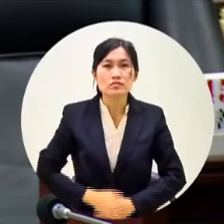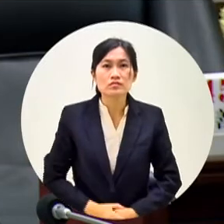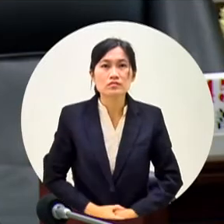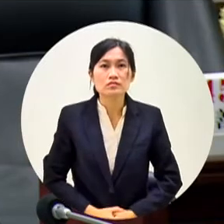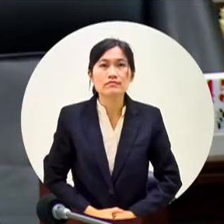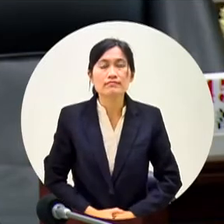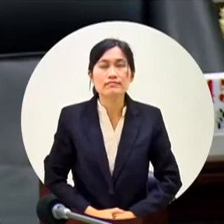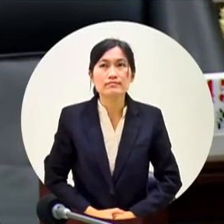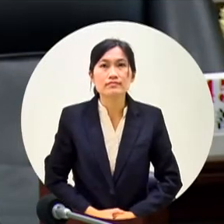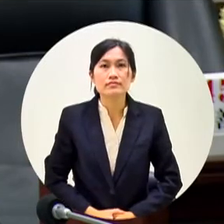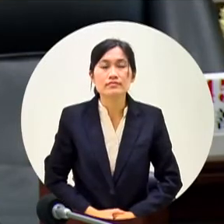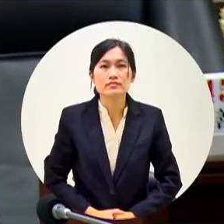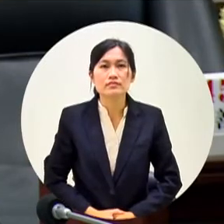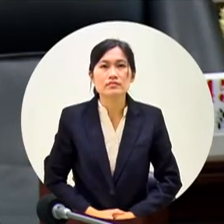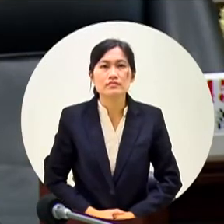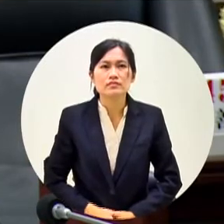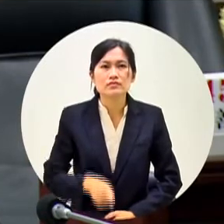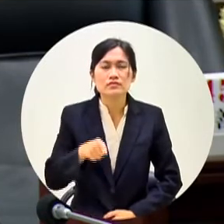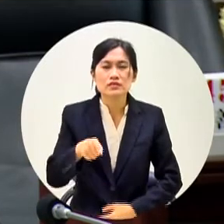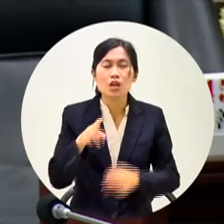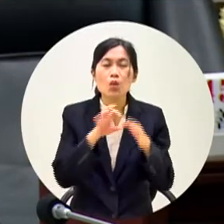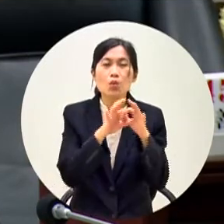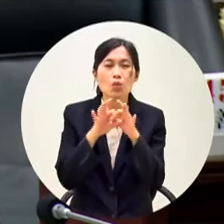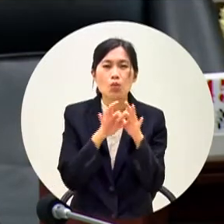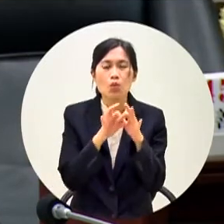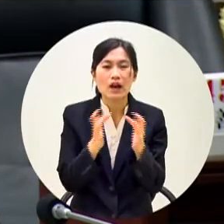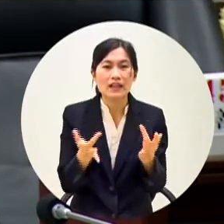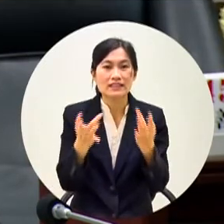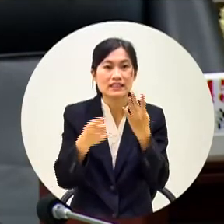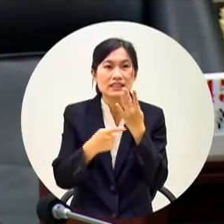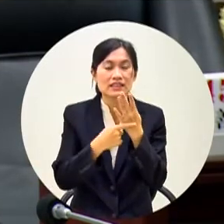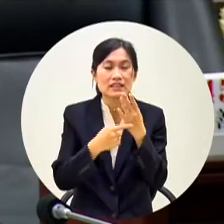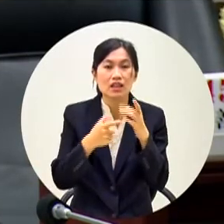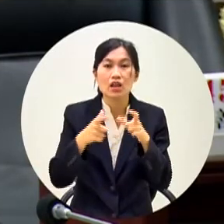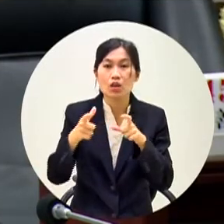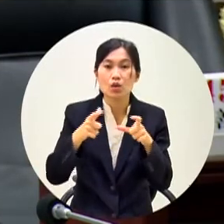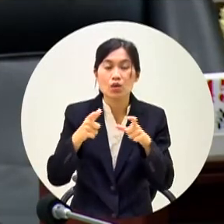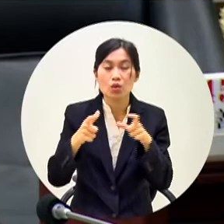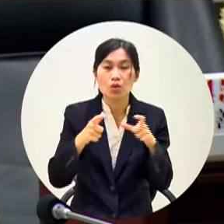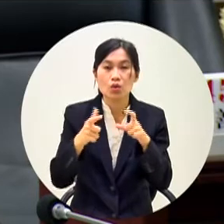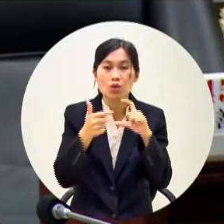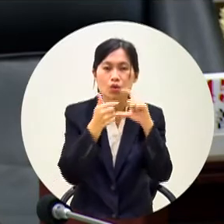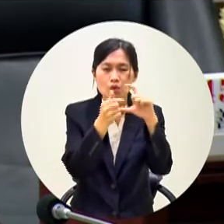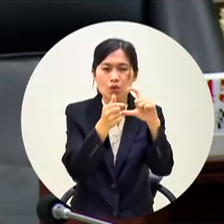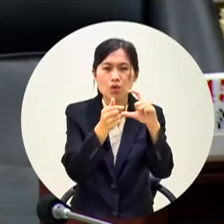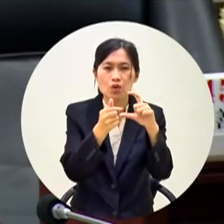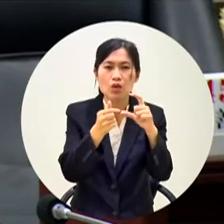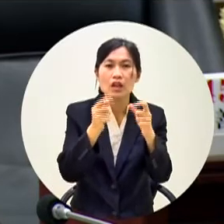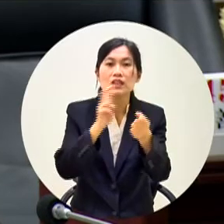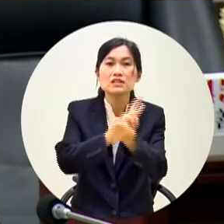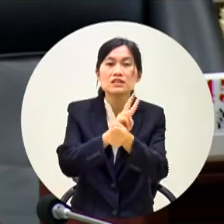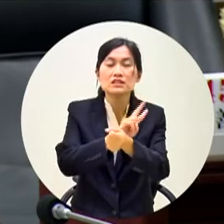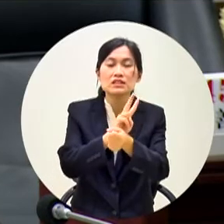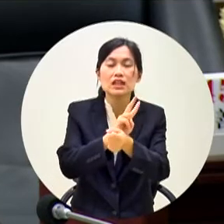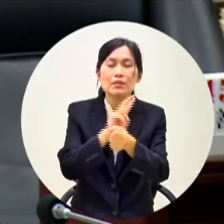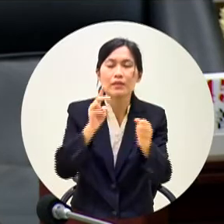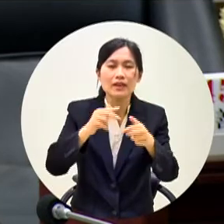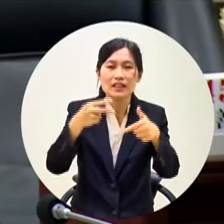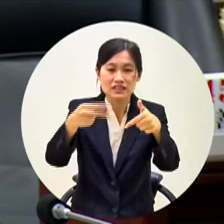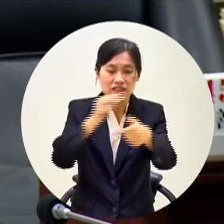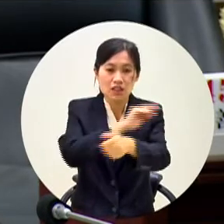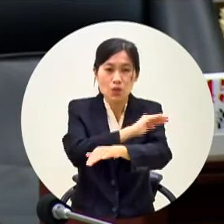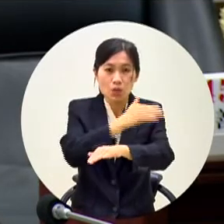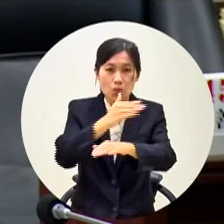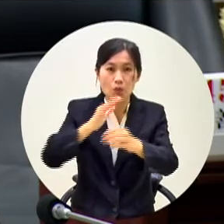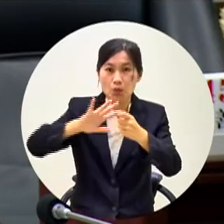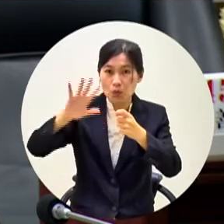哦，啊，即马即嘛是有关到安尼产业园区的，就像我头仔讲的林务高中吼，安尼